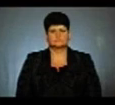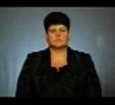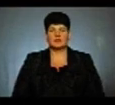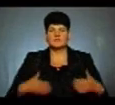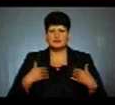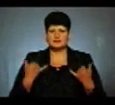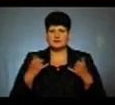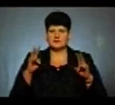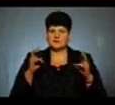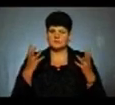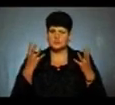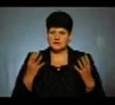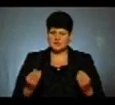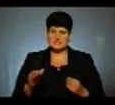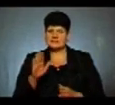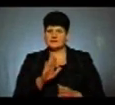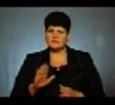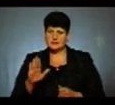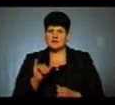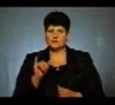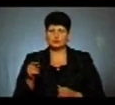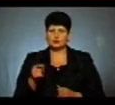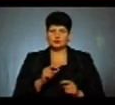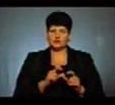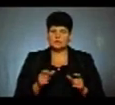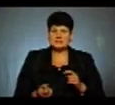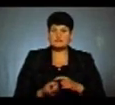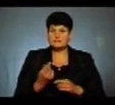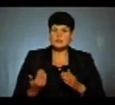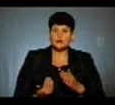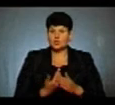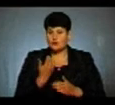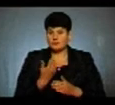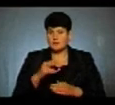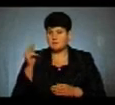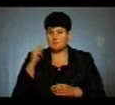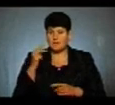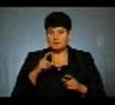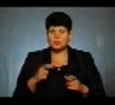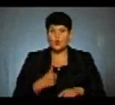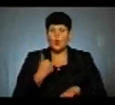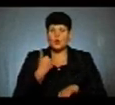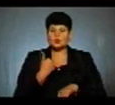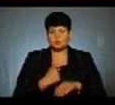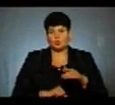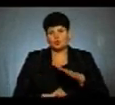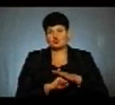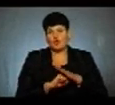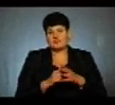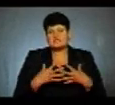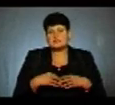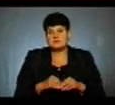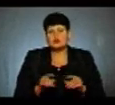Вітаю вас в ефірі «Тема дня». З вересня у тернопільських школах з'явився новий предмет під назвою «Основи сім'ї». Що саме вивчають